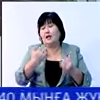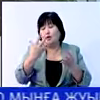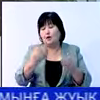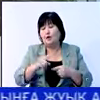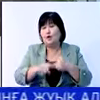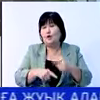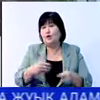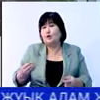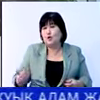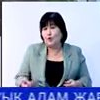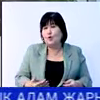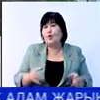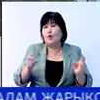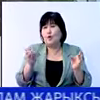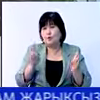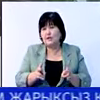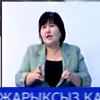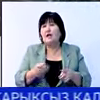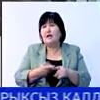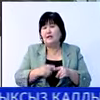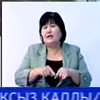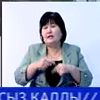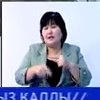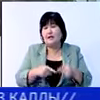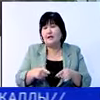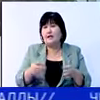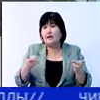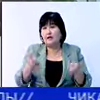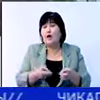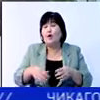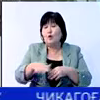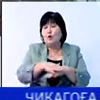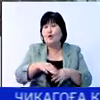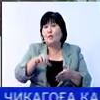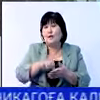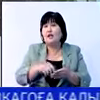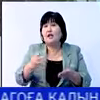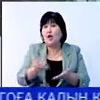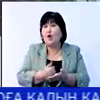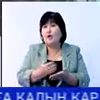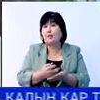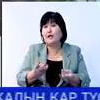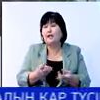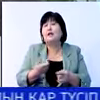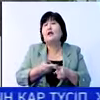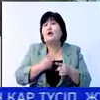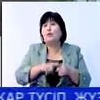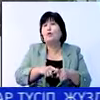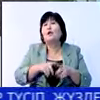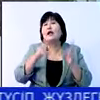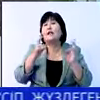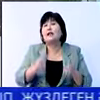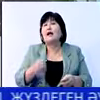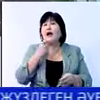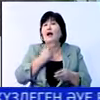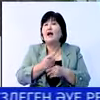өзінің өміршілендігін жоғалтпай, әлі күнге дейін өзінің көрерменін тауып келіп жатыр. Бұл жерде трагедияны